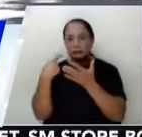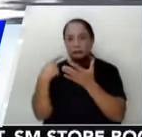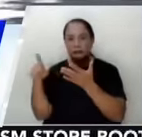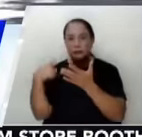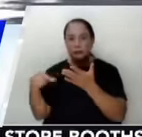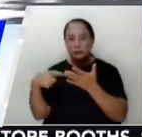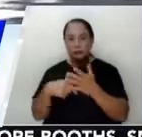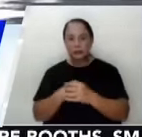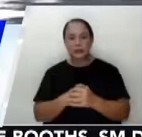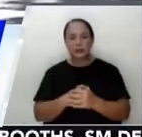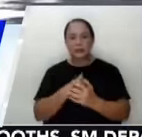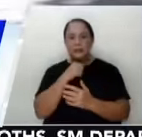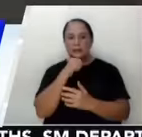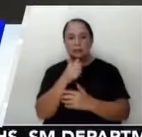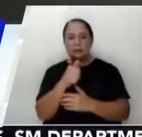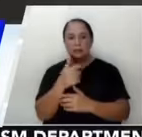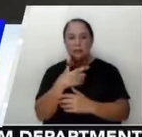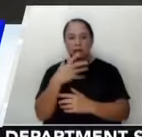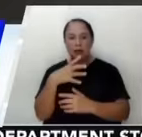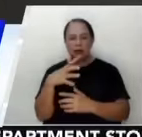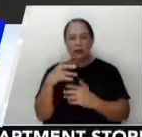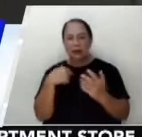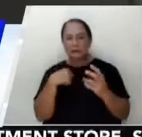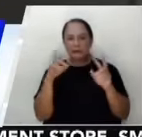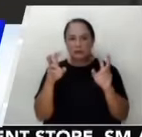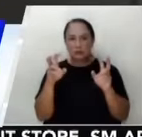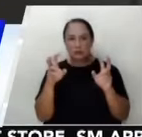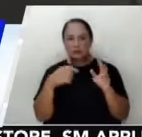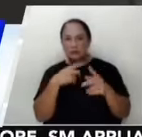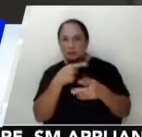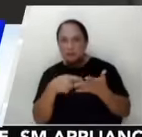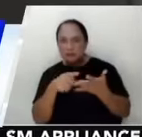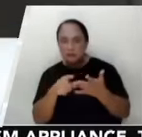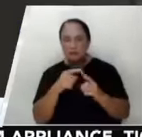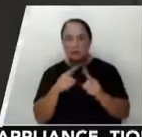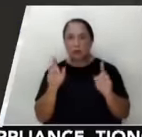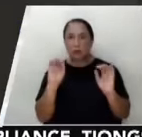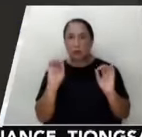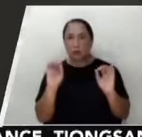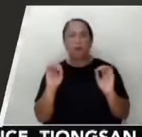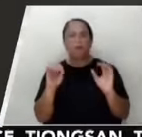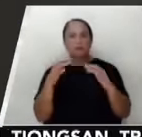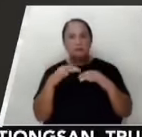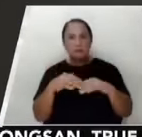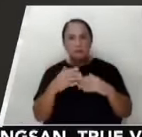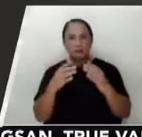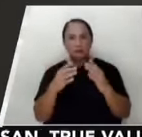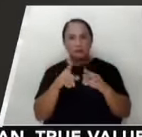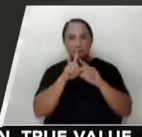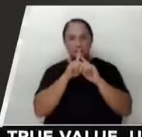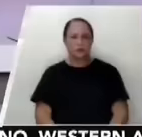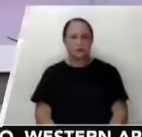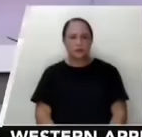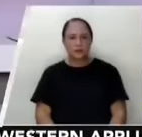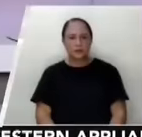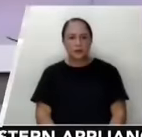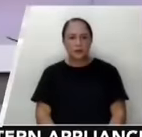habang mainit lang ang issue. Para sa GMA Integrated News, Maki Pulido ng Katutok, 24